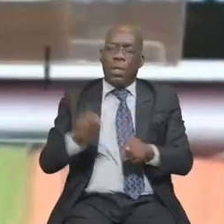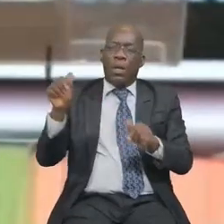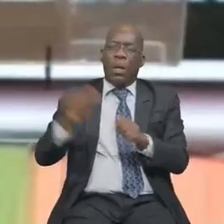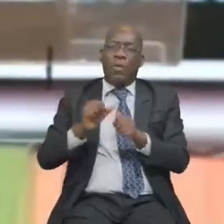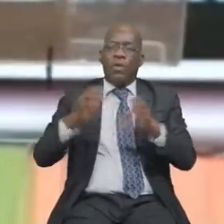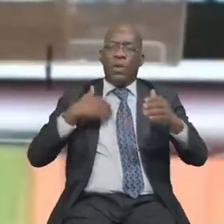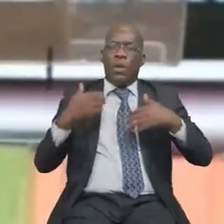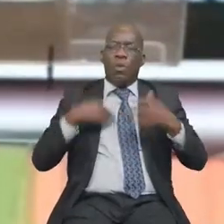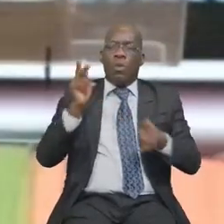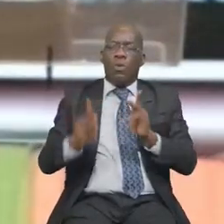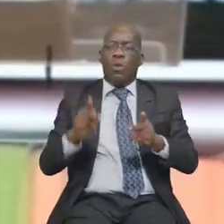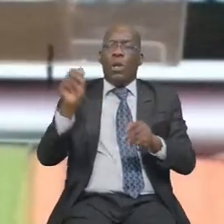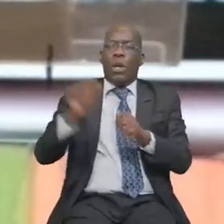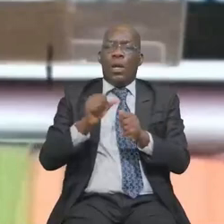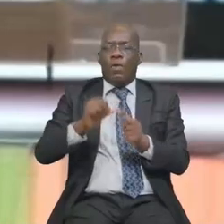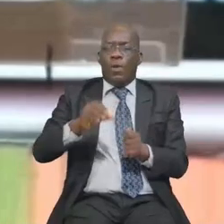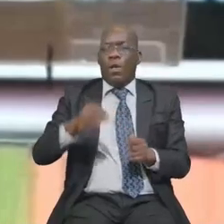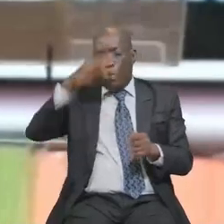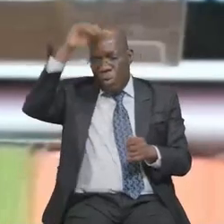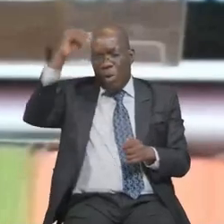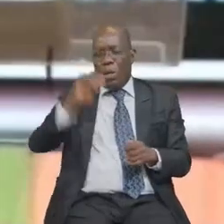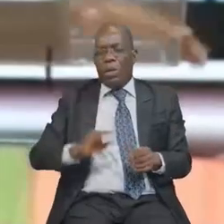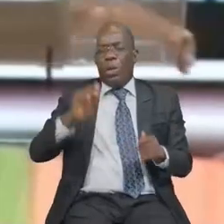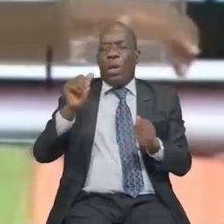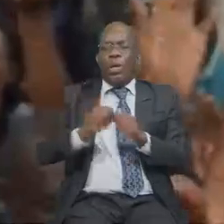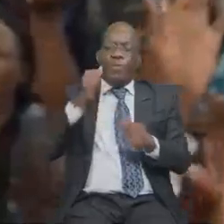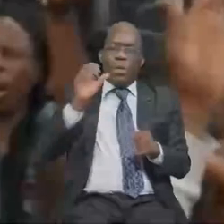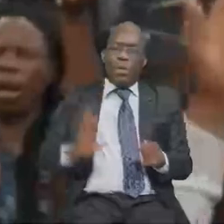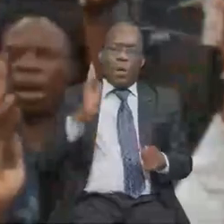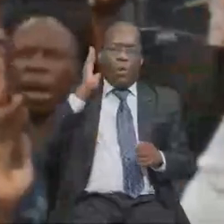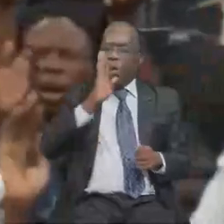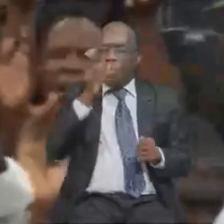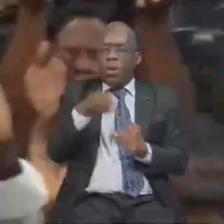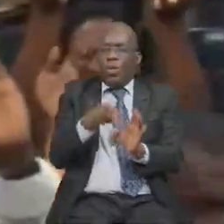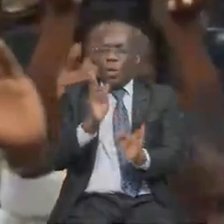élève, étudiant, soit participant au nom de Jésus.